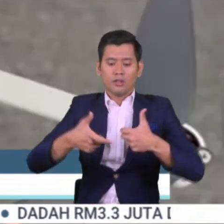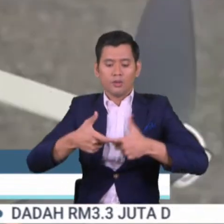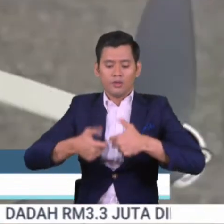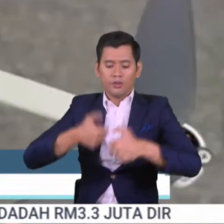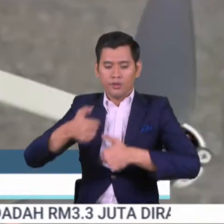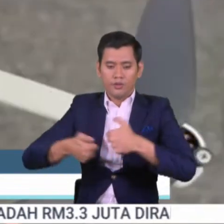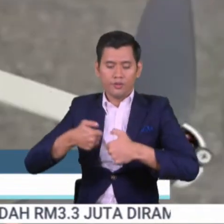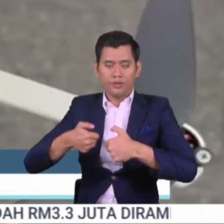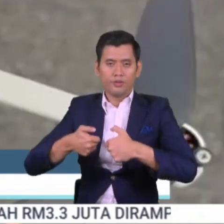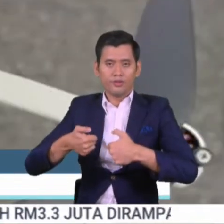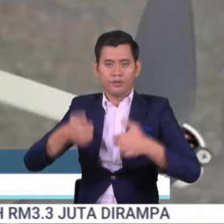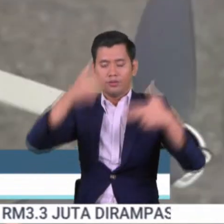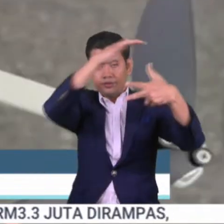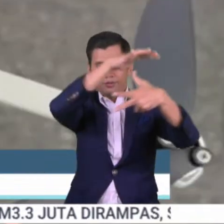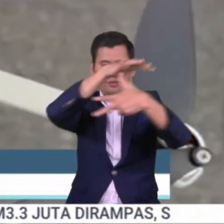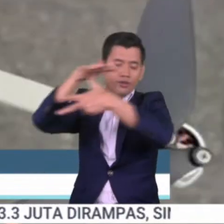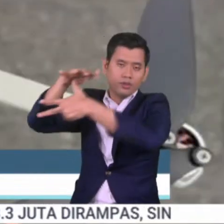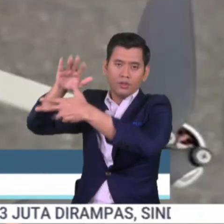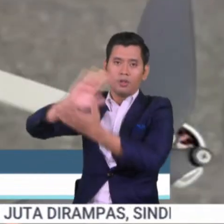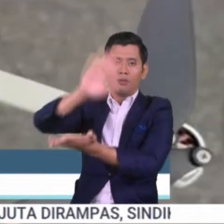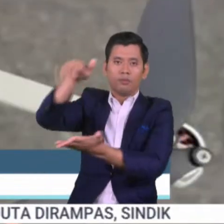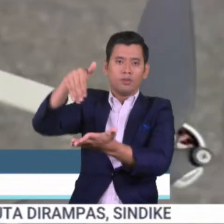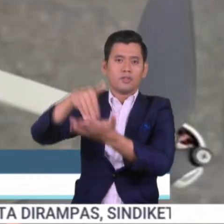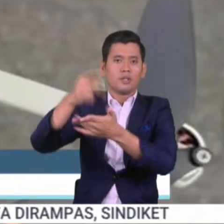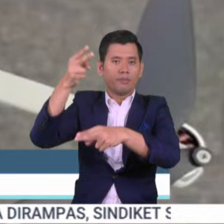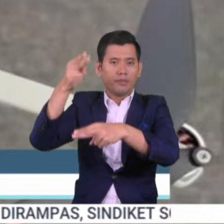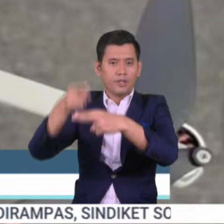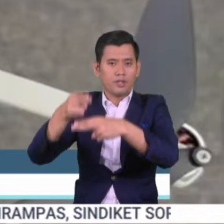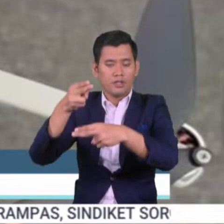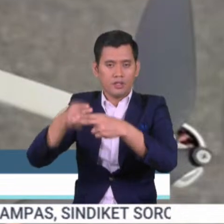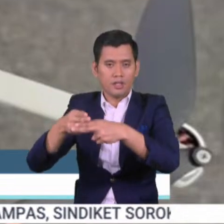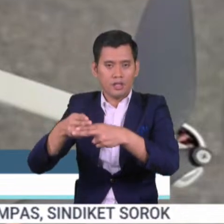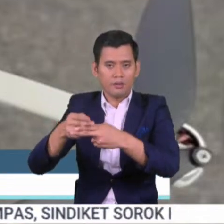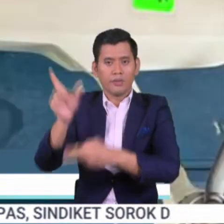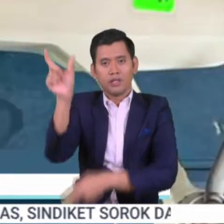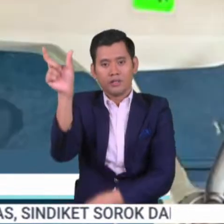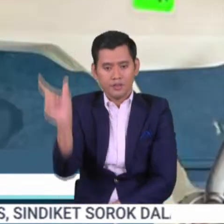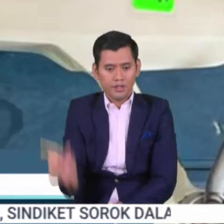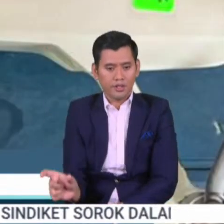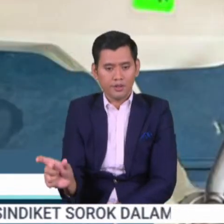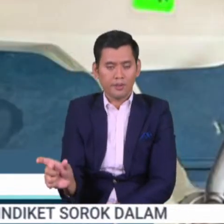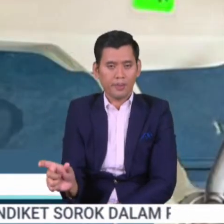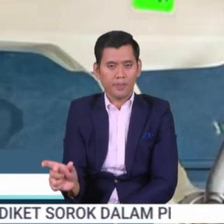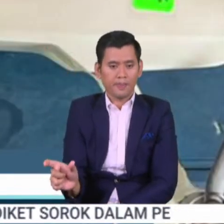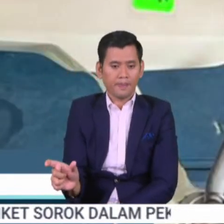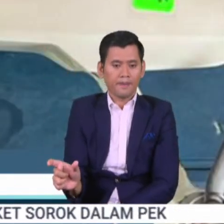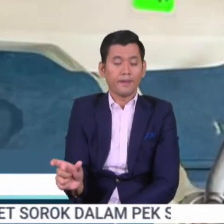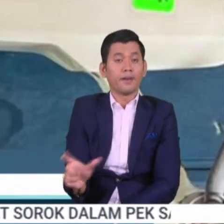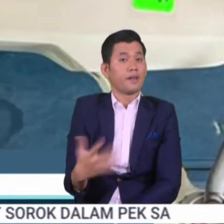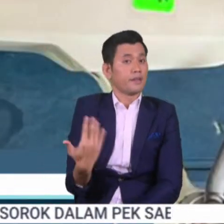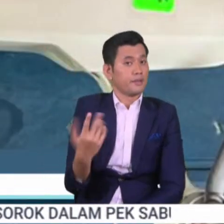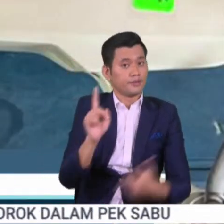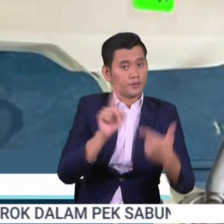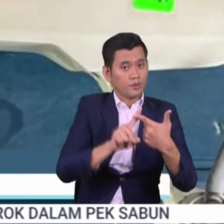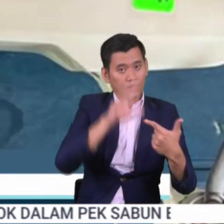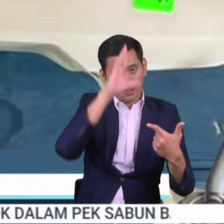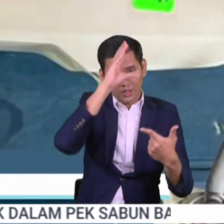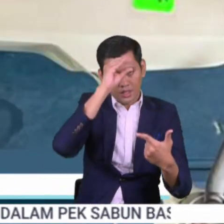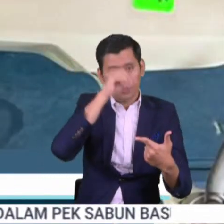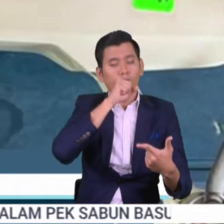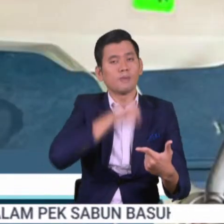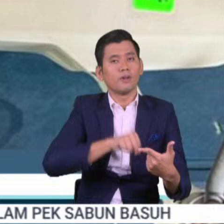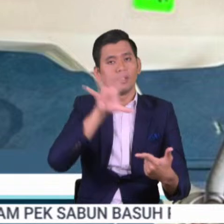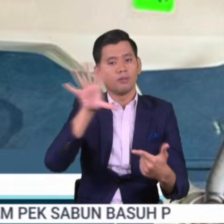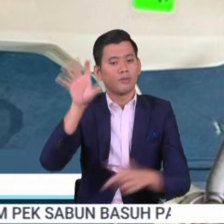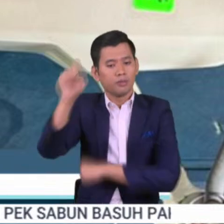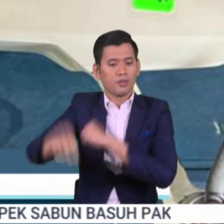di pusat penamaan calon PPC Institut Pendidikan Guru Kampus Kota Baru. Suspek seterusnya lelaki berusia 55